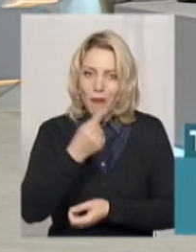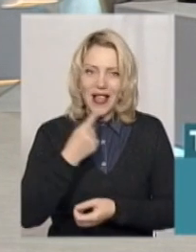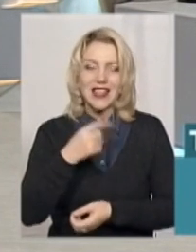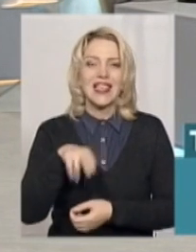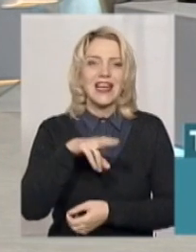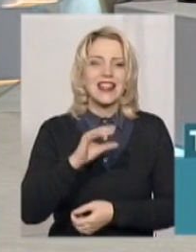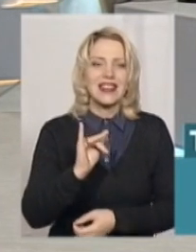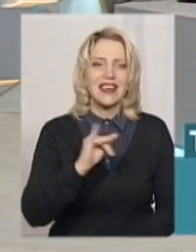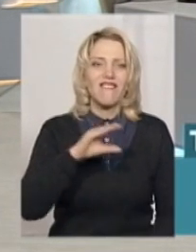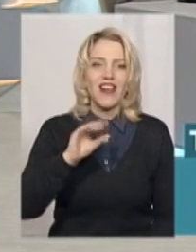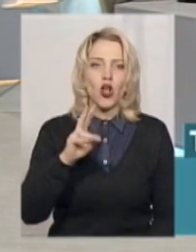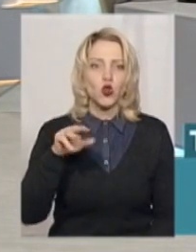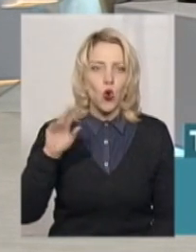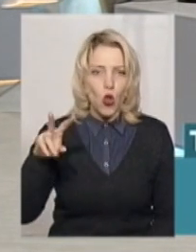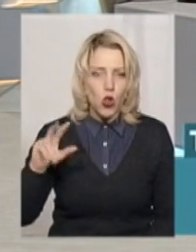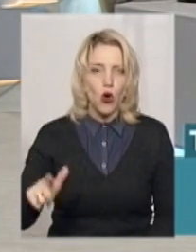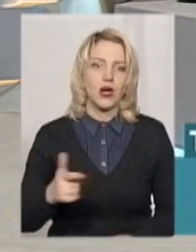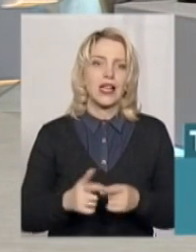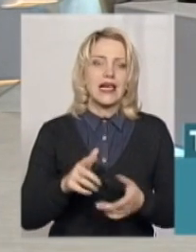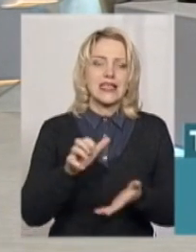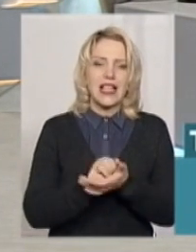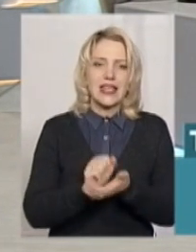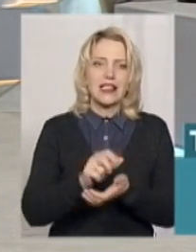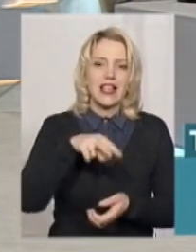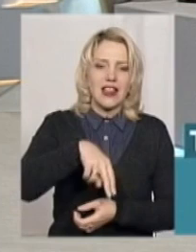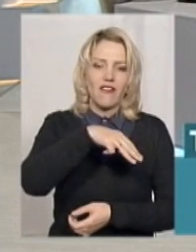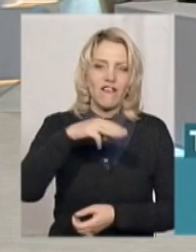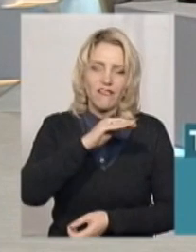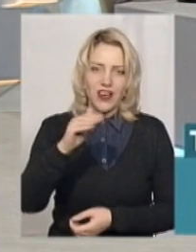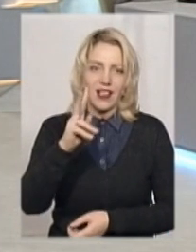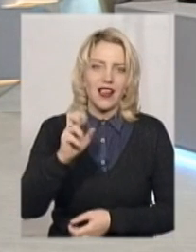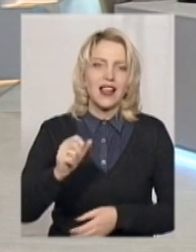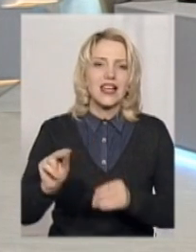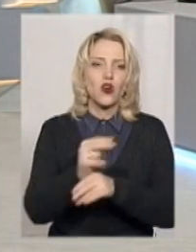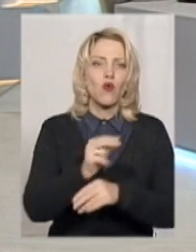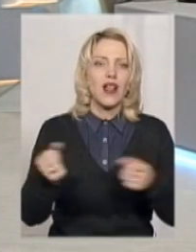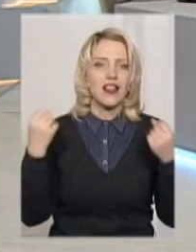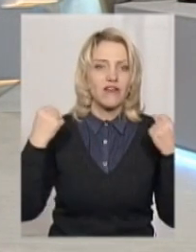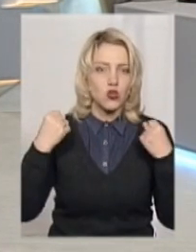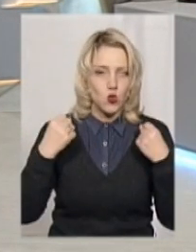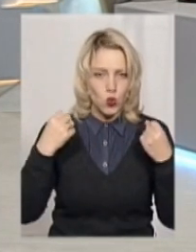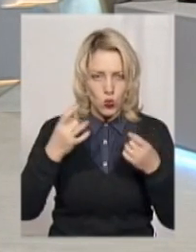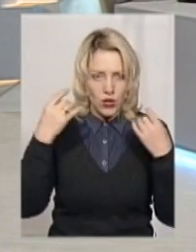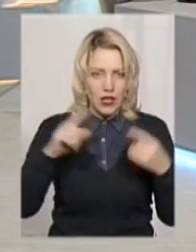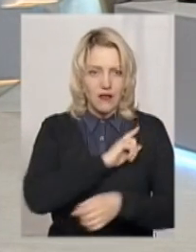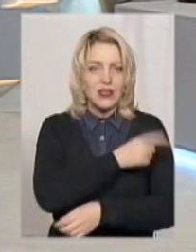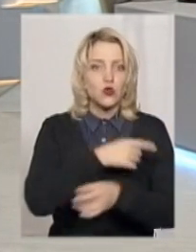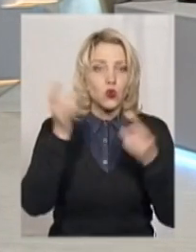дефектолога, занять з лікувальної фізкультури. І 30% заклад може витратити